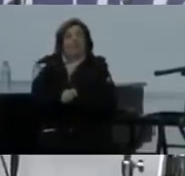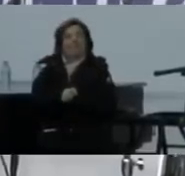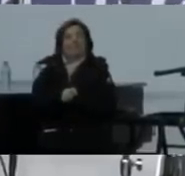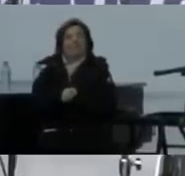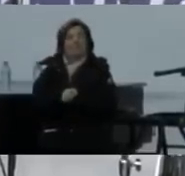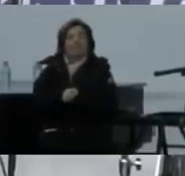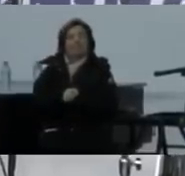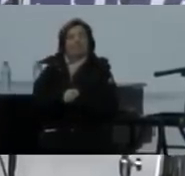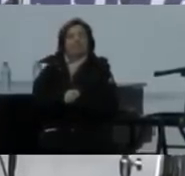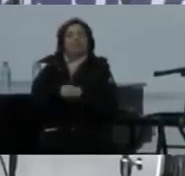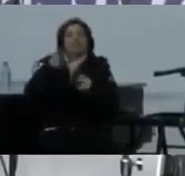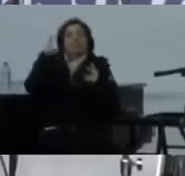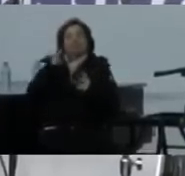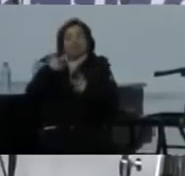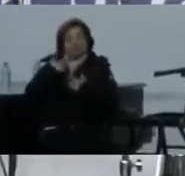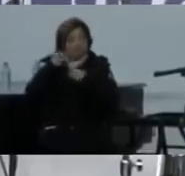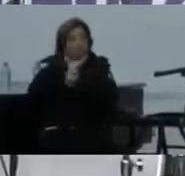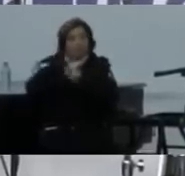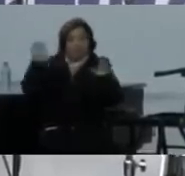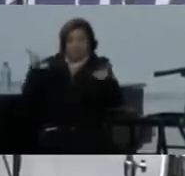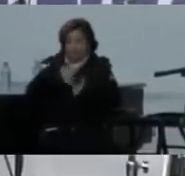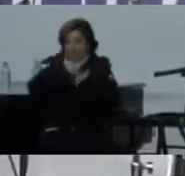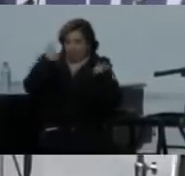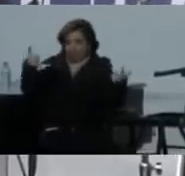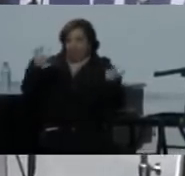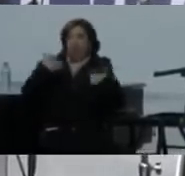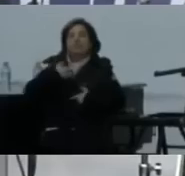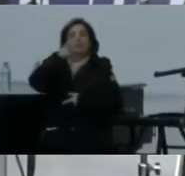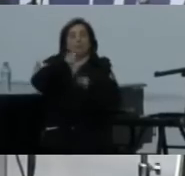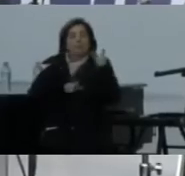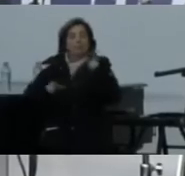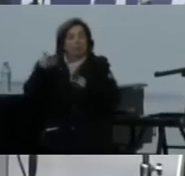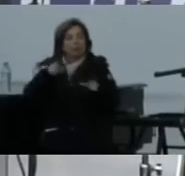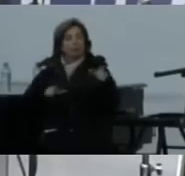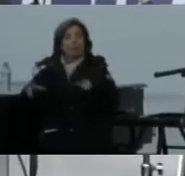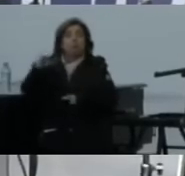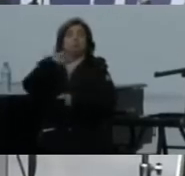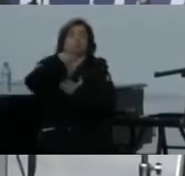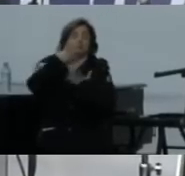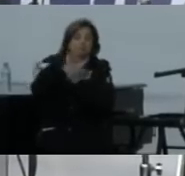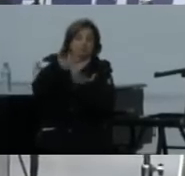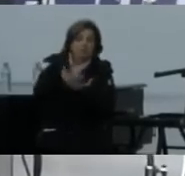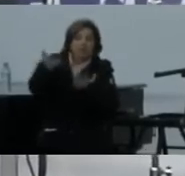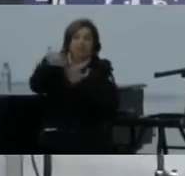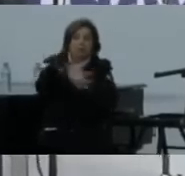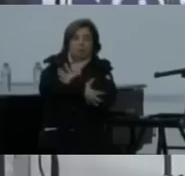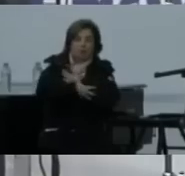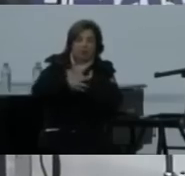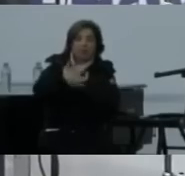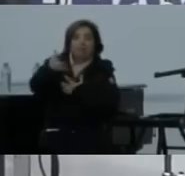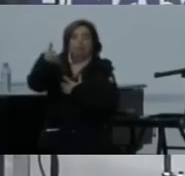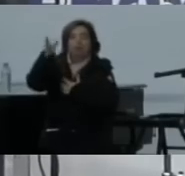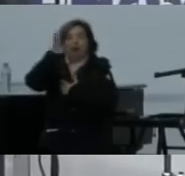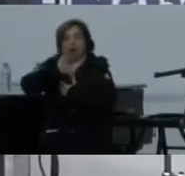Abbiamo delle grandi sorprese. Avremo gente che parla di povertà, di acqua, di telecomunicazioni,